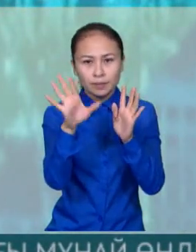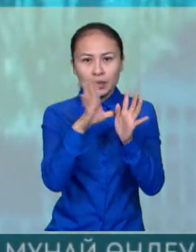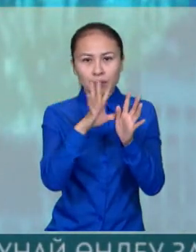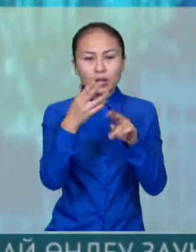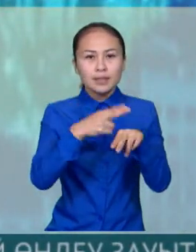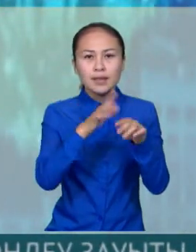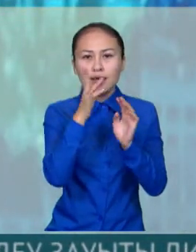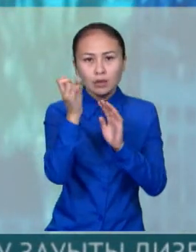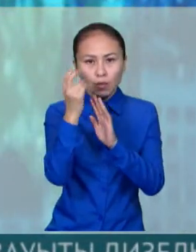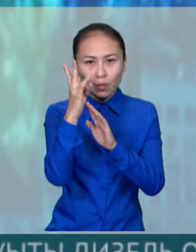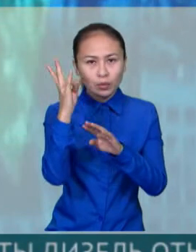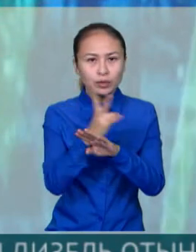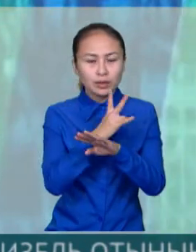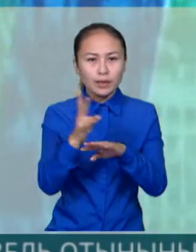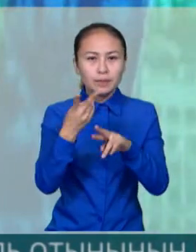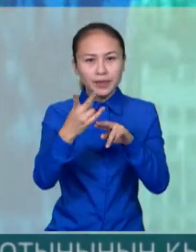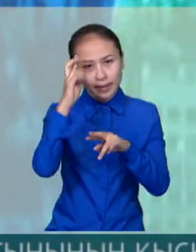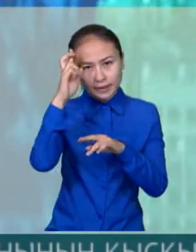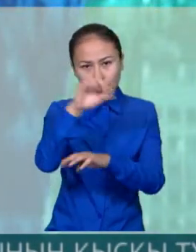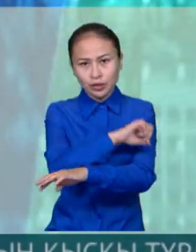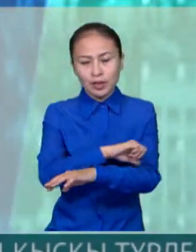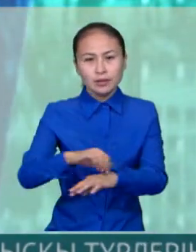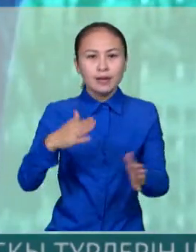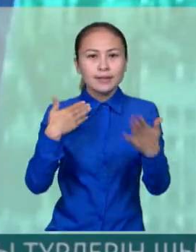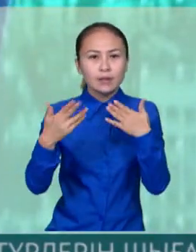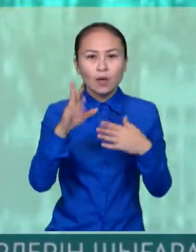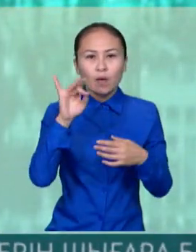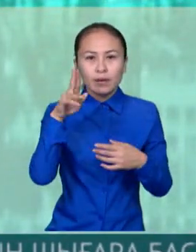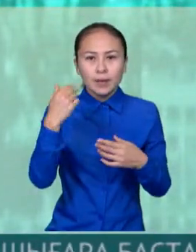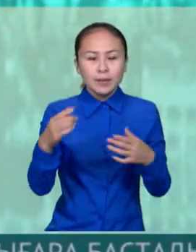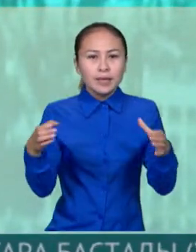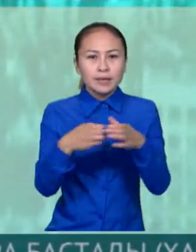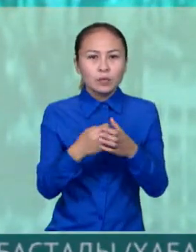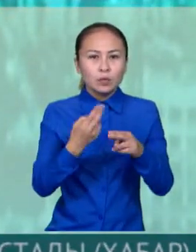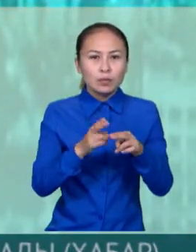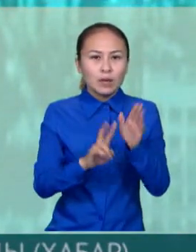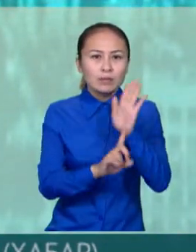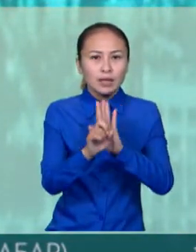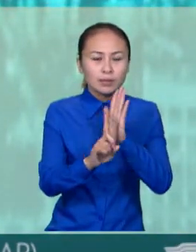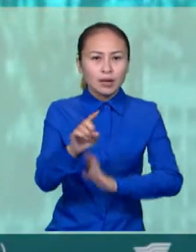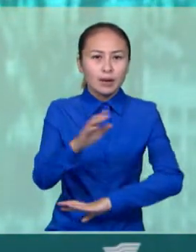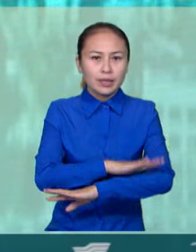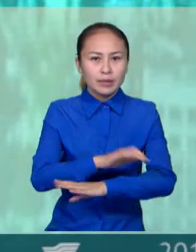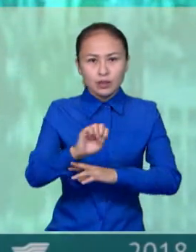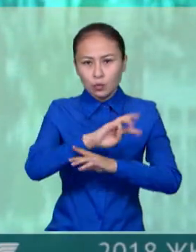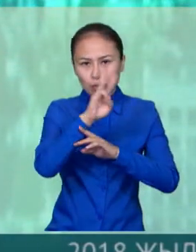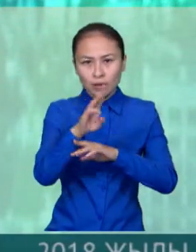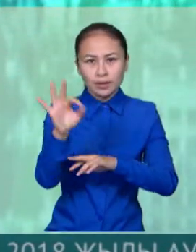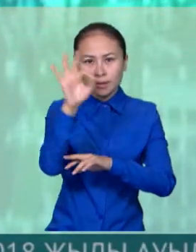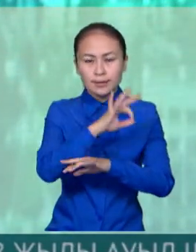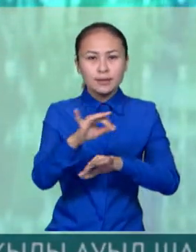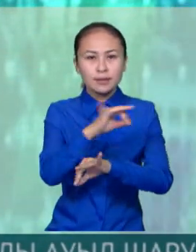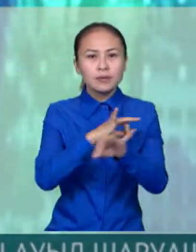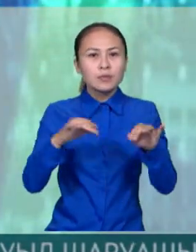сағат 00:00-ден бастап екі елдің мемлекеттік шекарасын әсіресе Қордай бекетінде кесіп өтудің басым тәртібін қамтамасыз ету